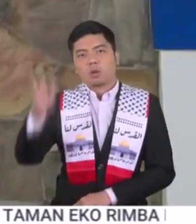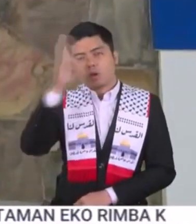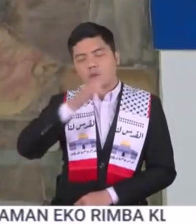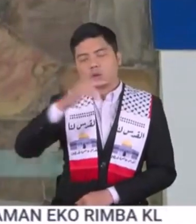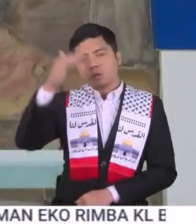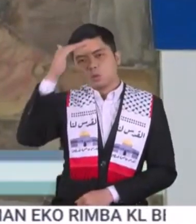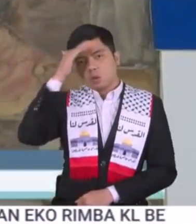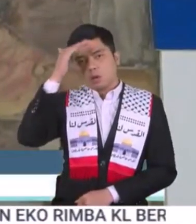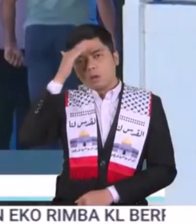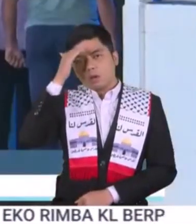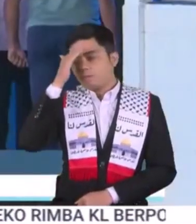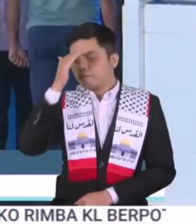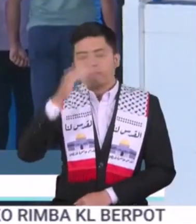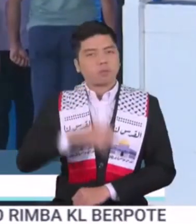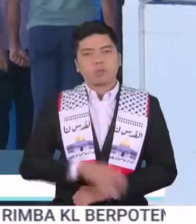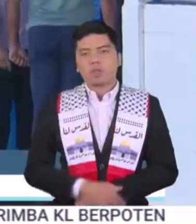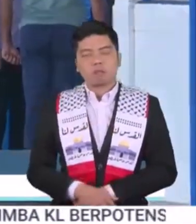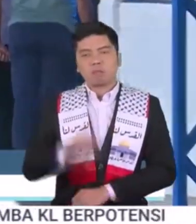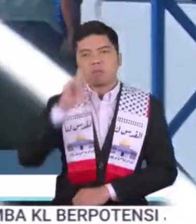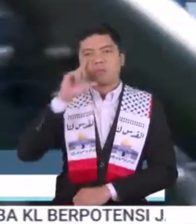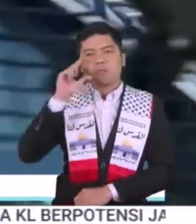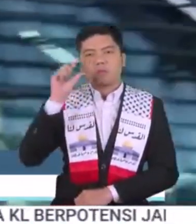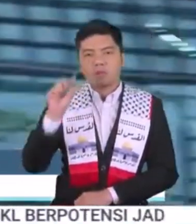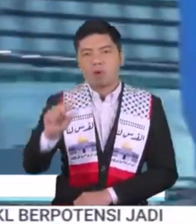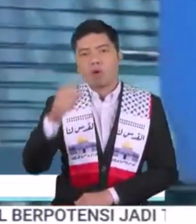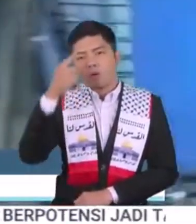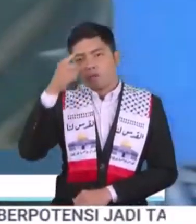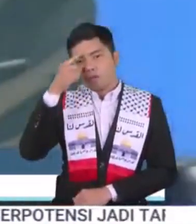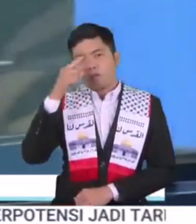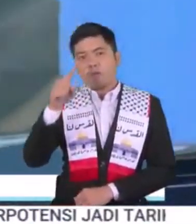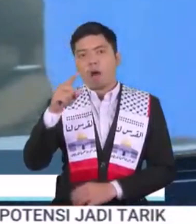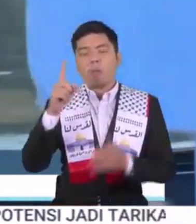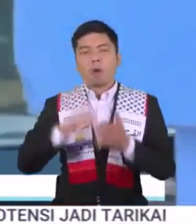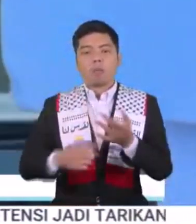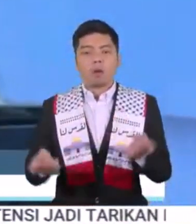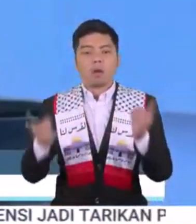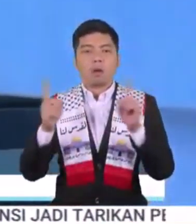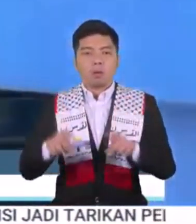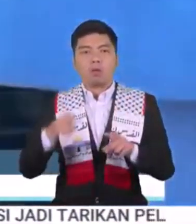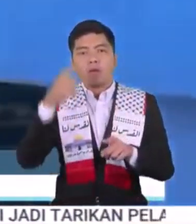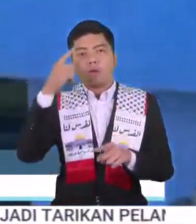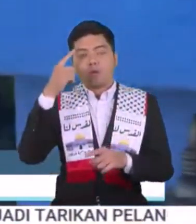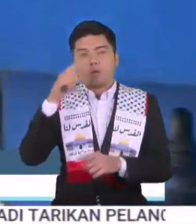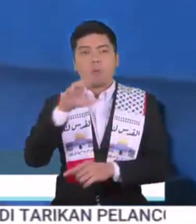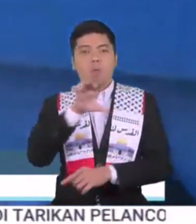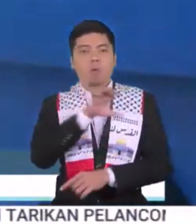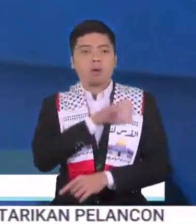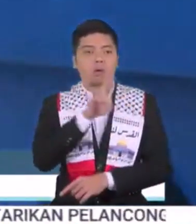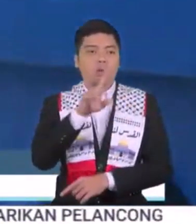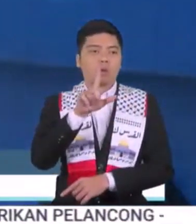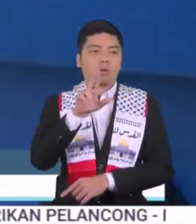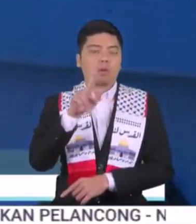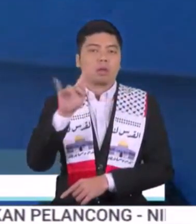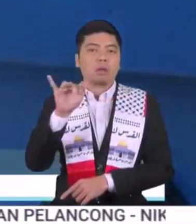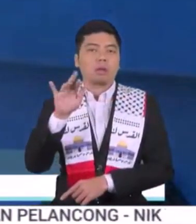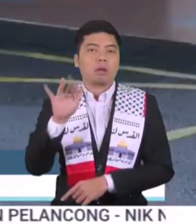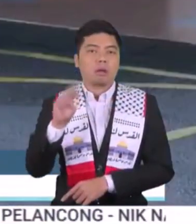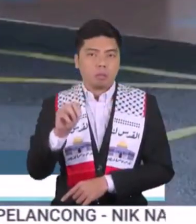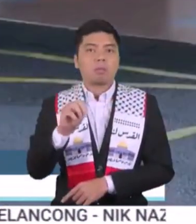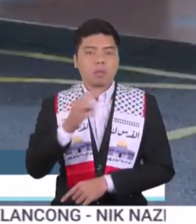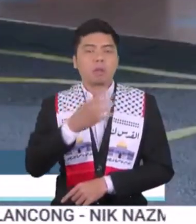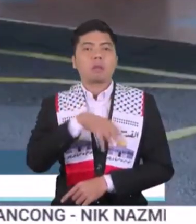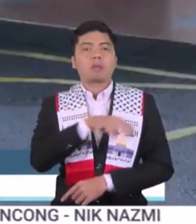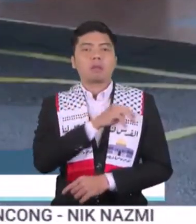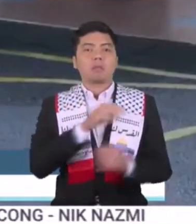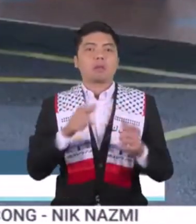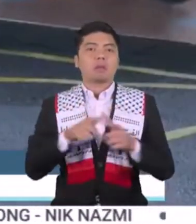Kerajaan Johor turut mengutuk sekeras-kerasnya gerakan ekstrim yang mengancam keselamatan seperti yang berlaku ke atas balai polis Ulu Tiram. Menteri Besar Dato'